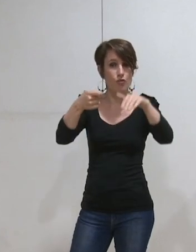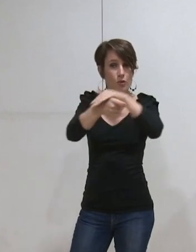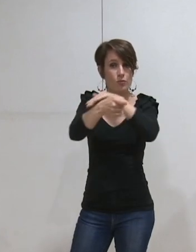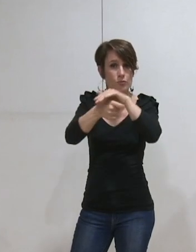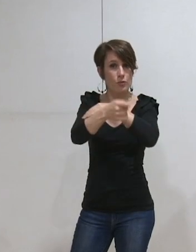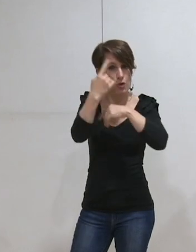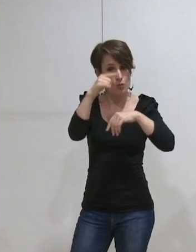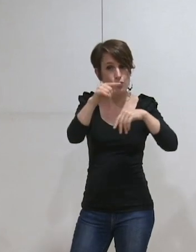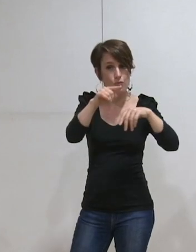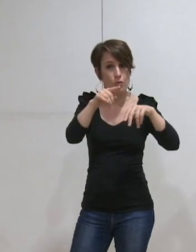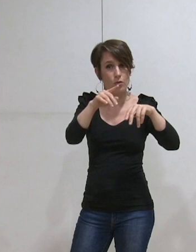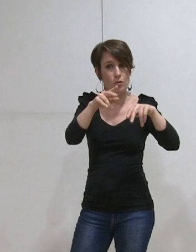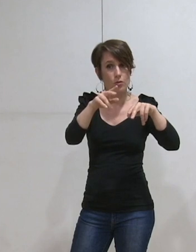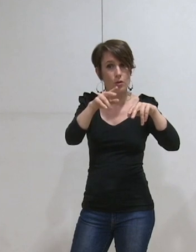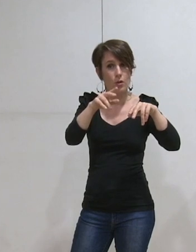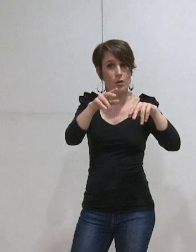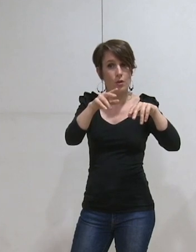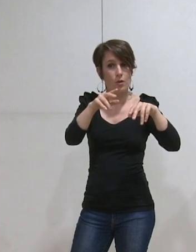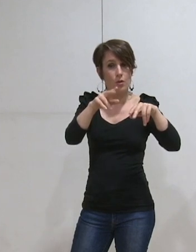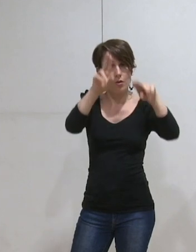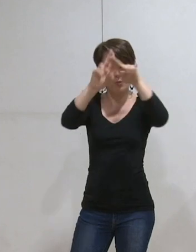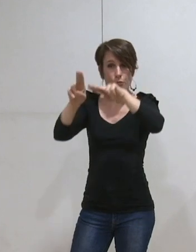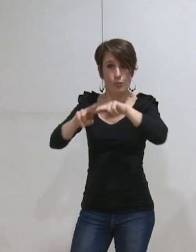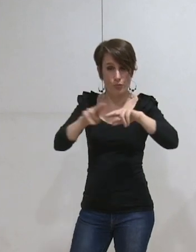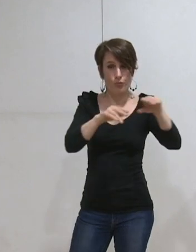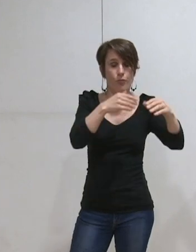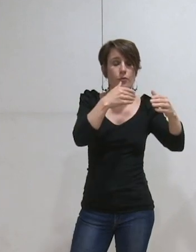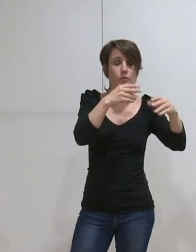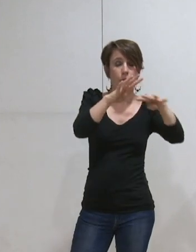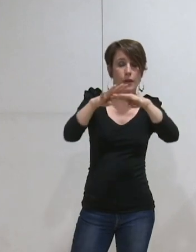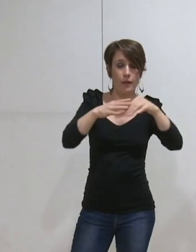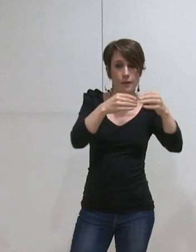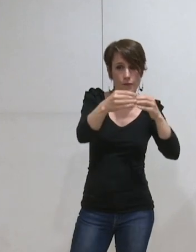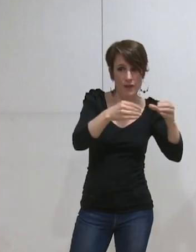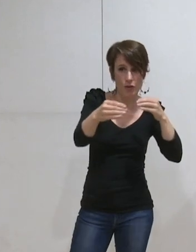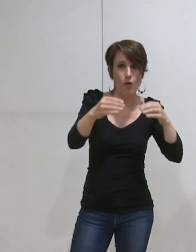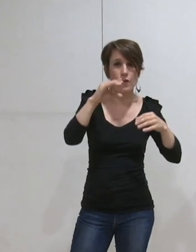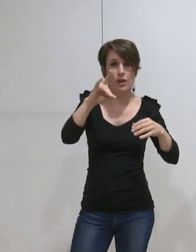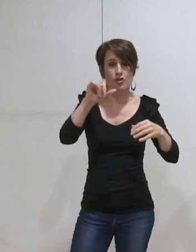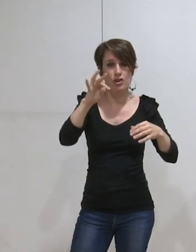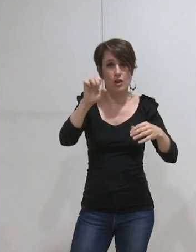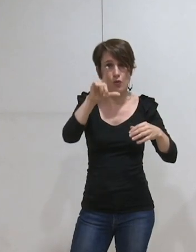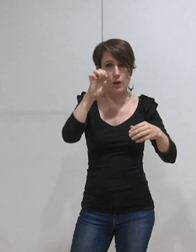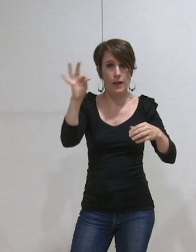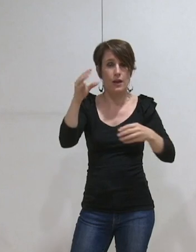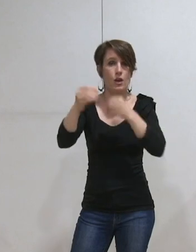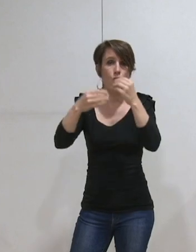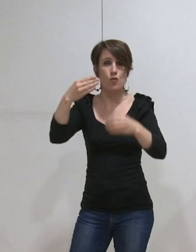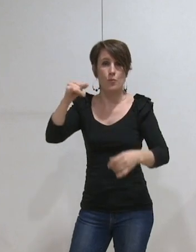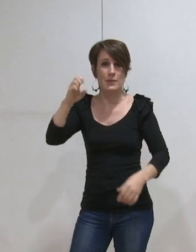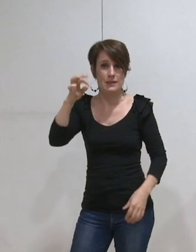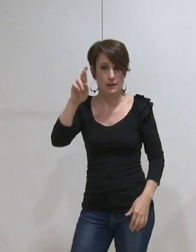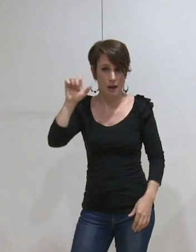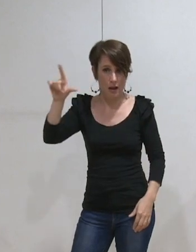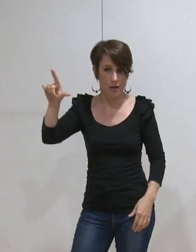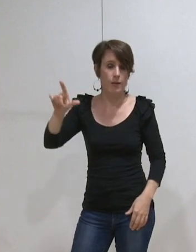reconstitution de l'offre sur la ville neuve le Châtelet ou Mistral réalisé en maîtrise d'ouvrage direct ou en VEFA de 5000 € pour